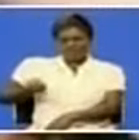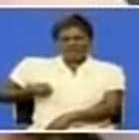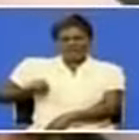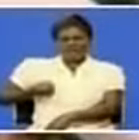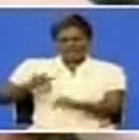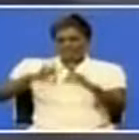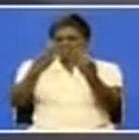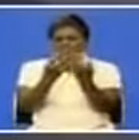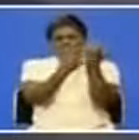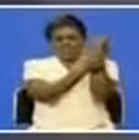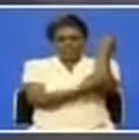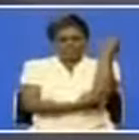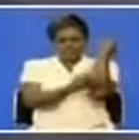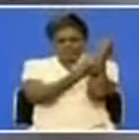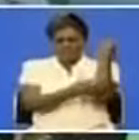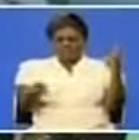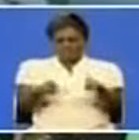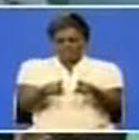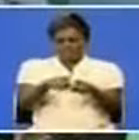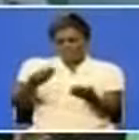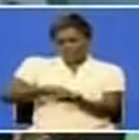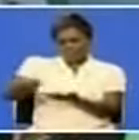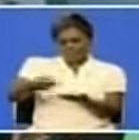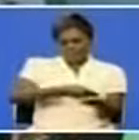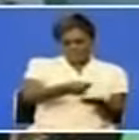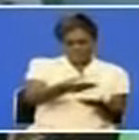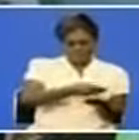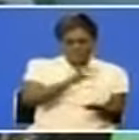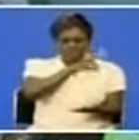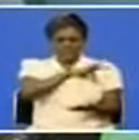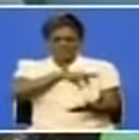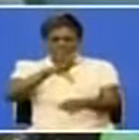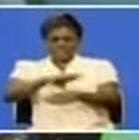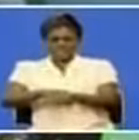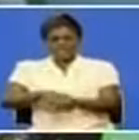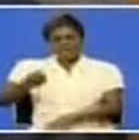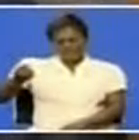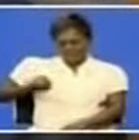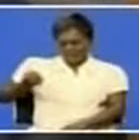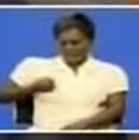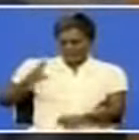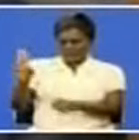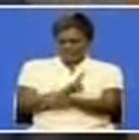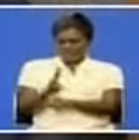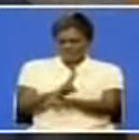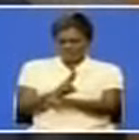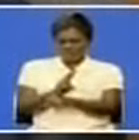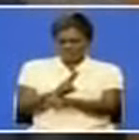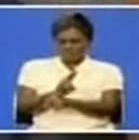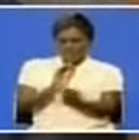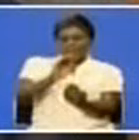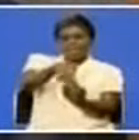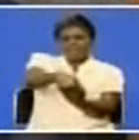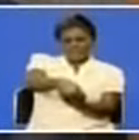kutoka familia zisizojiweza, na vingine huuzwa na kuwaongezea faida. Wasichana walikuwa wanatumia zile reused